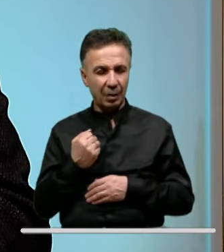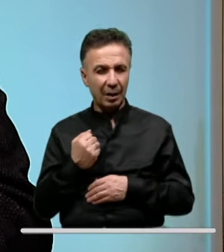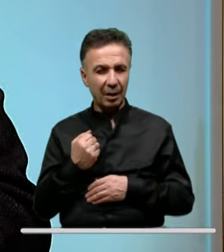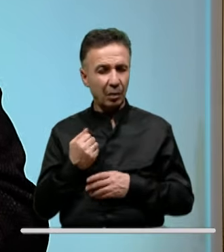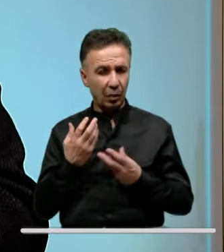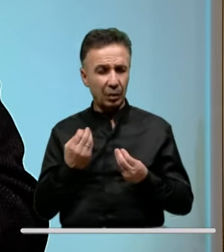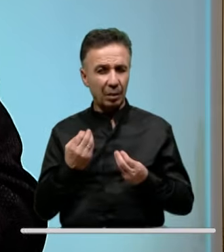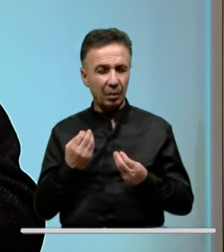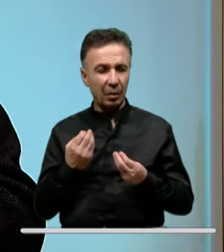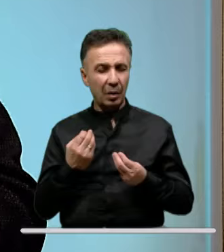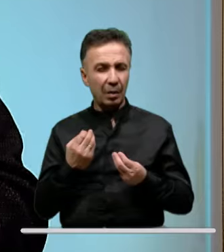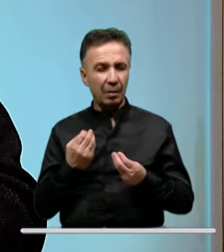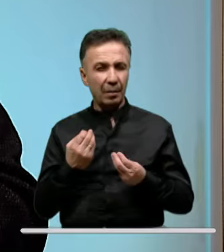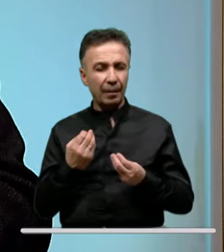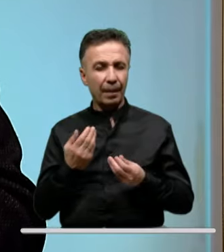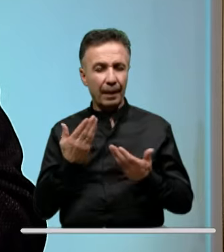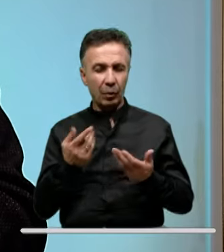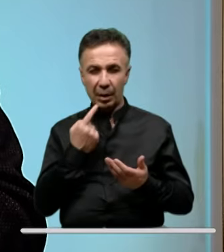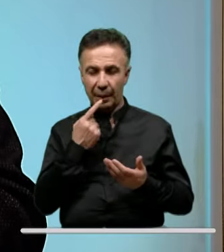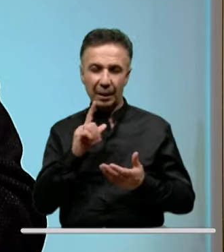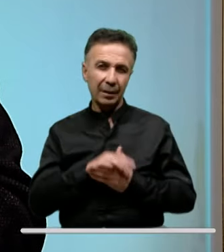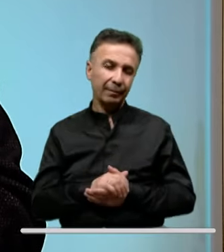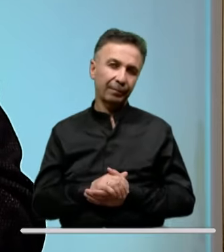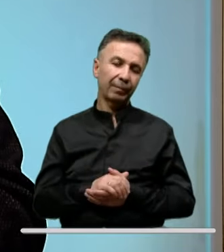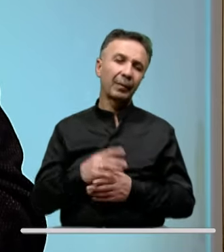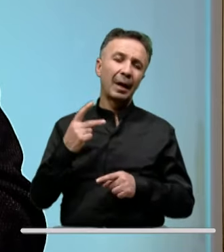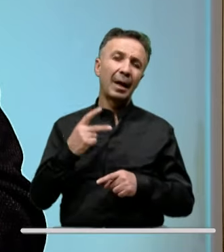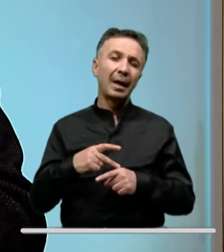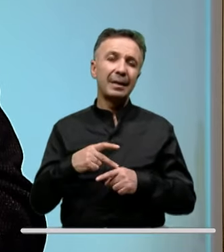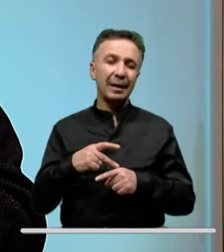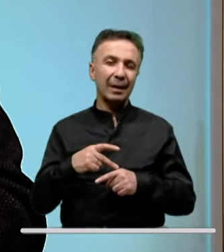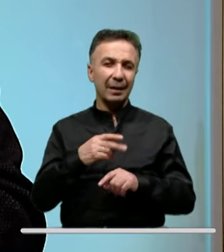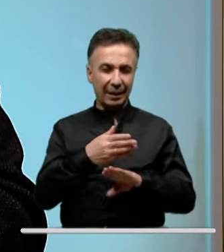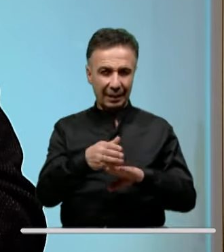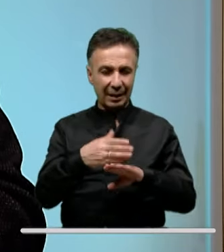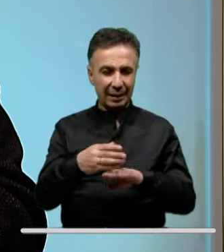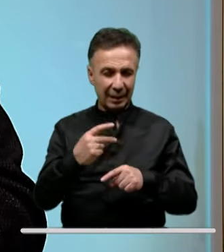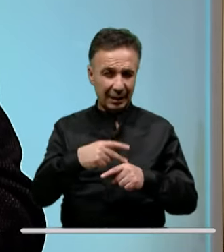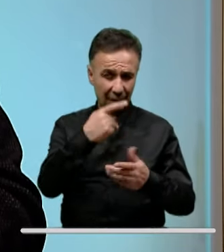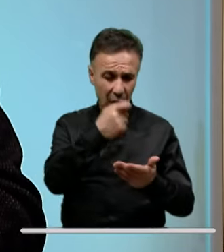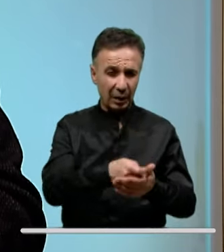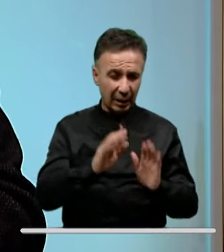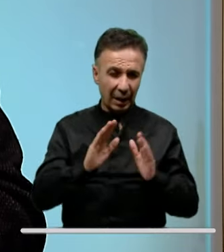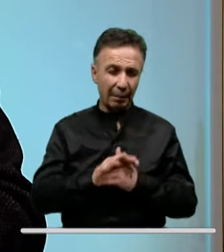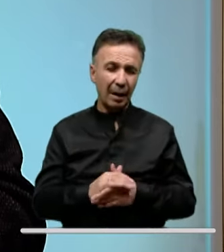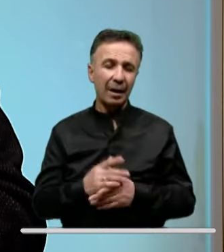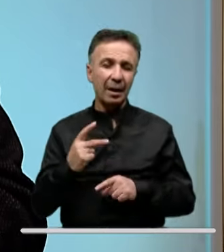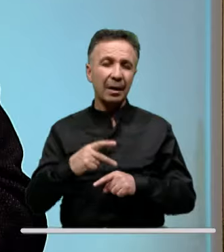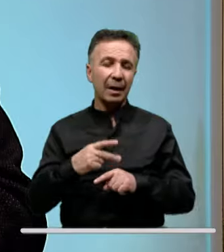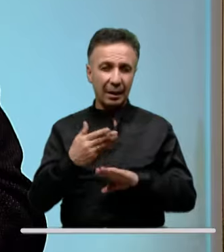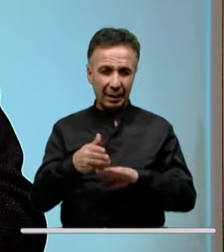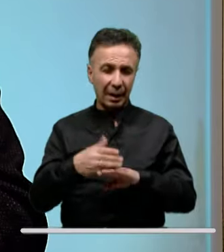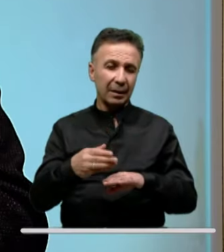bunu da ne yapmamız lazım? Telafi etmemiz. Yani şunu demeye çalışıyorum, zekat taksitle ödenir mi? Ödenir. Ama öderken de ne yapmamız